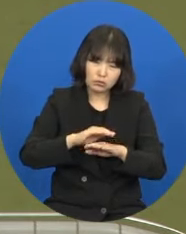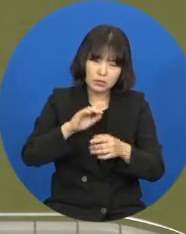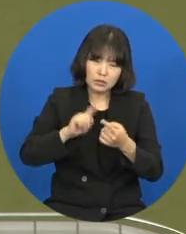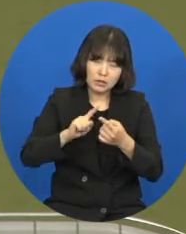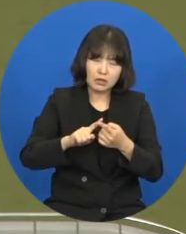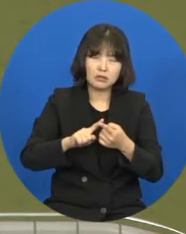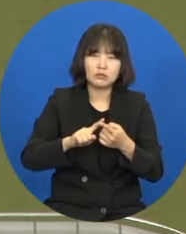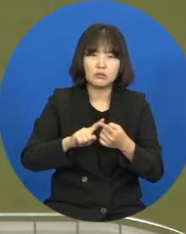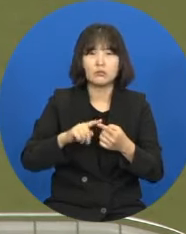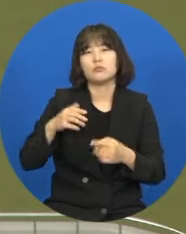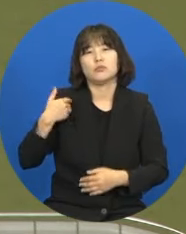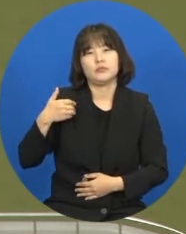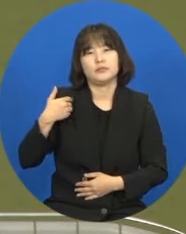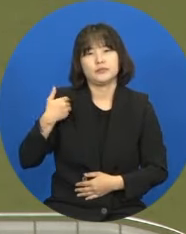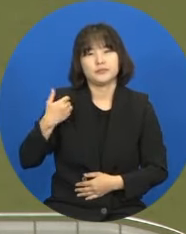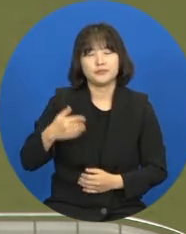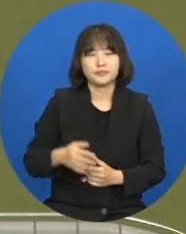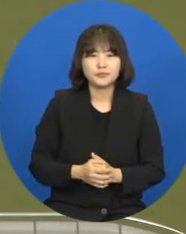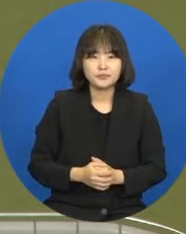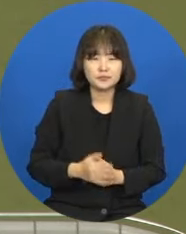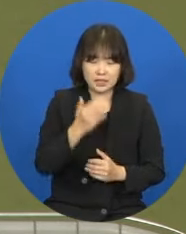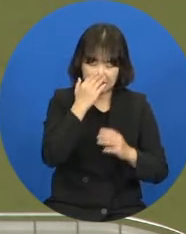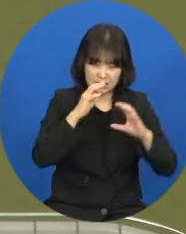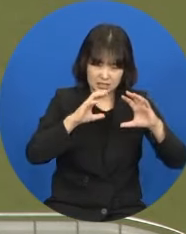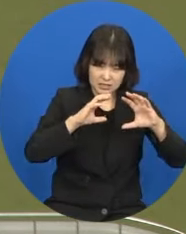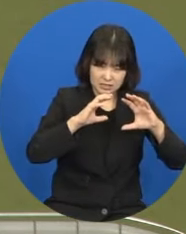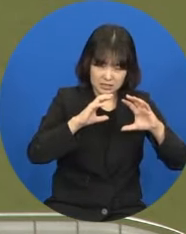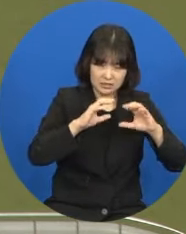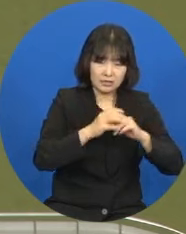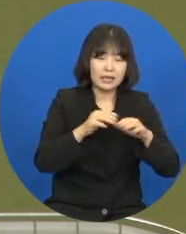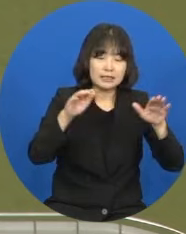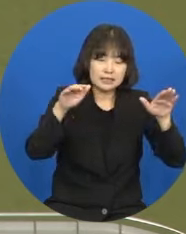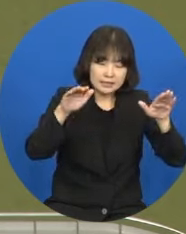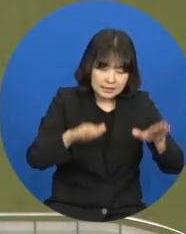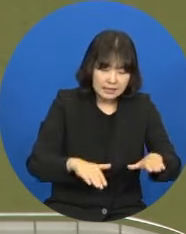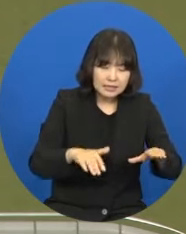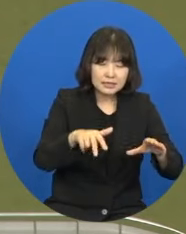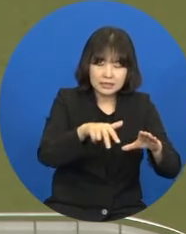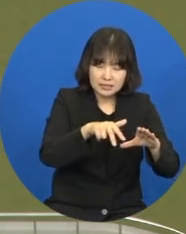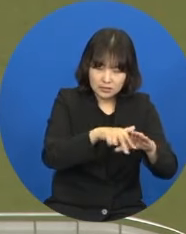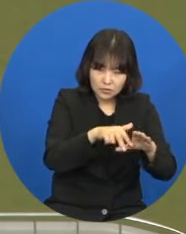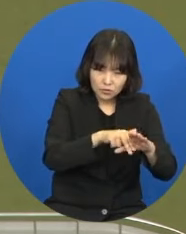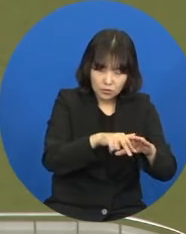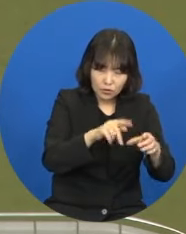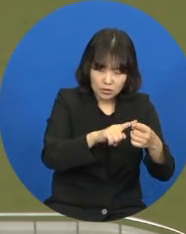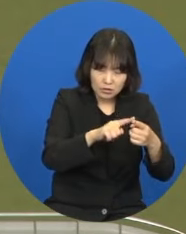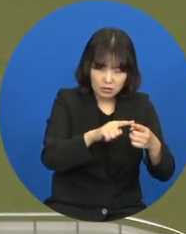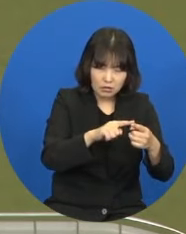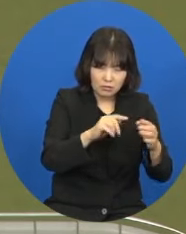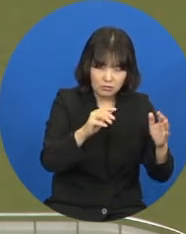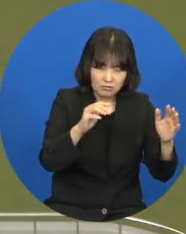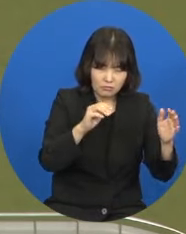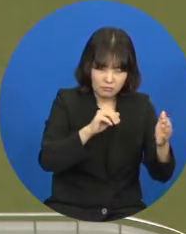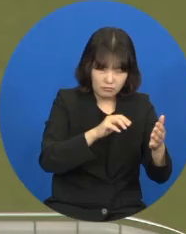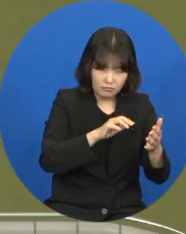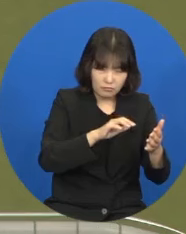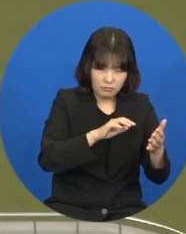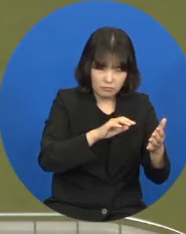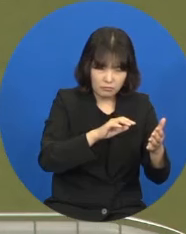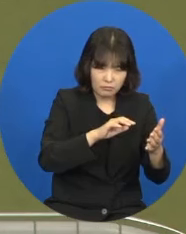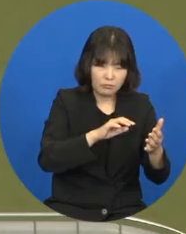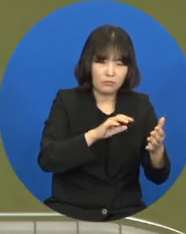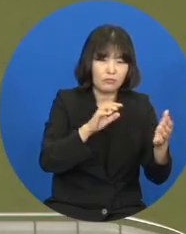못했어요 이슬람 세력을 멸해야 된다 와 죽이자 하는데 그들이 이제는 새로운 악기 돼 버린